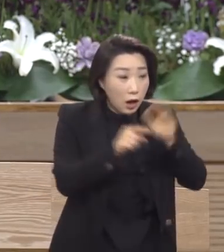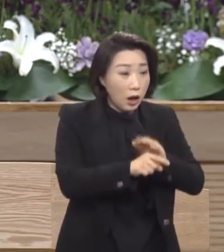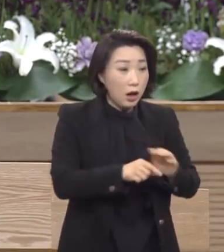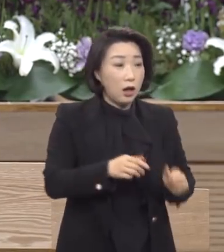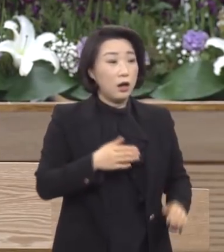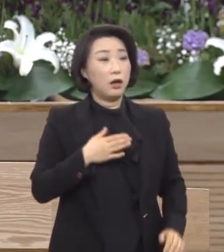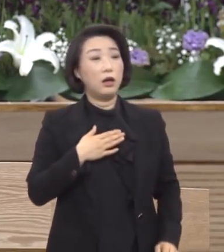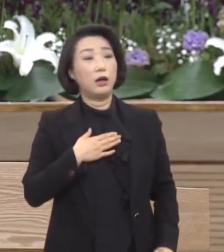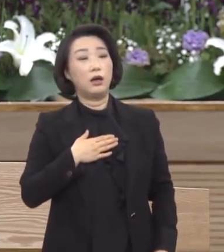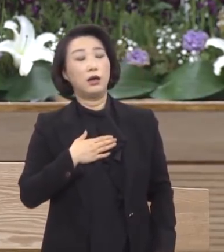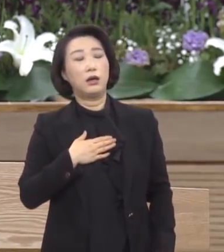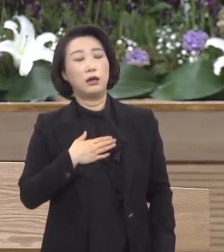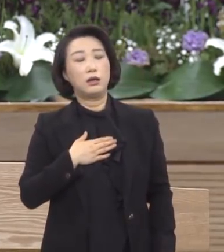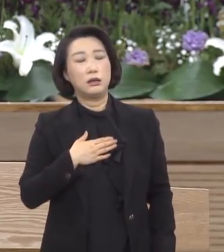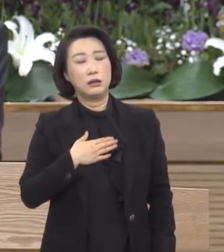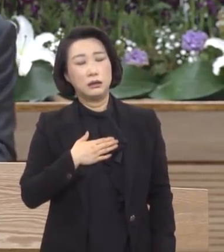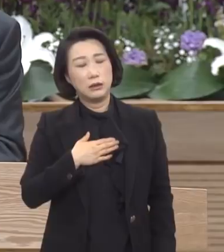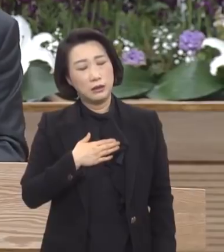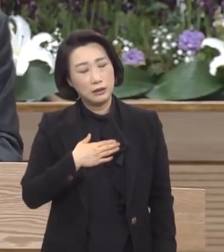간다면